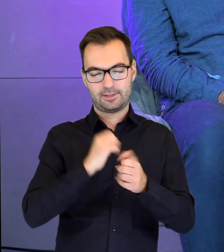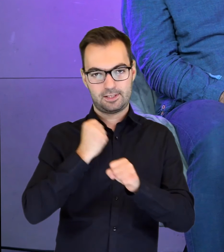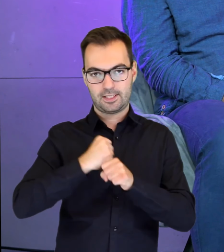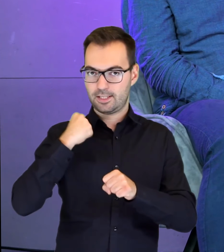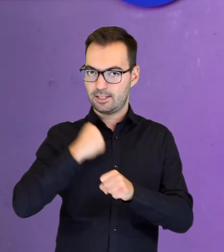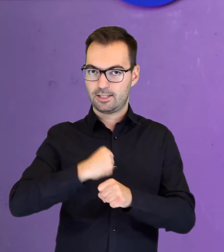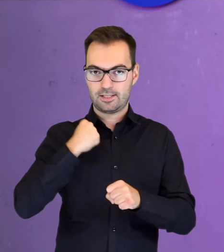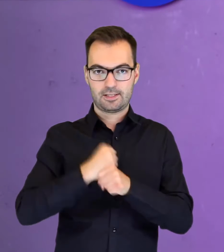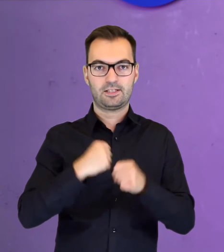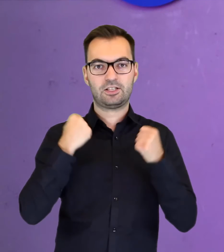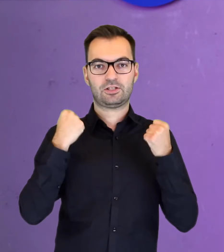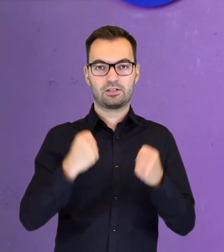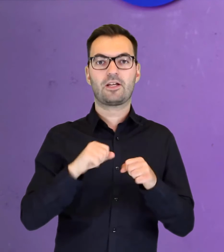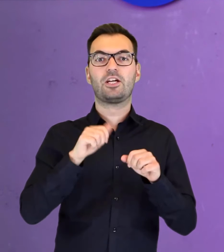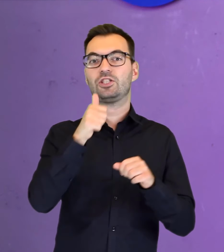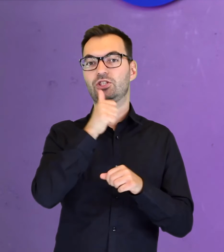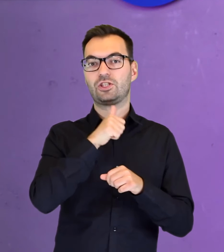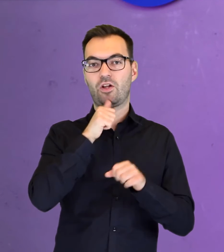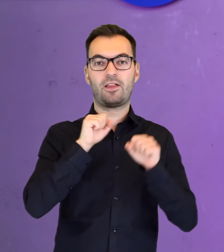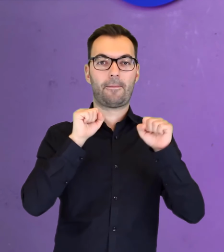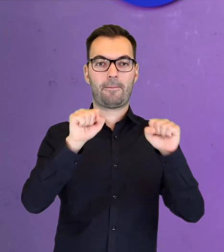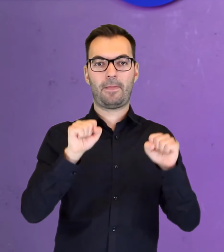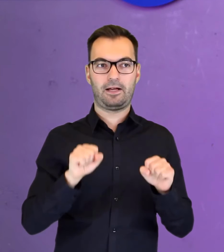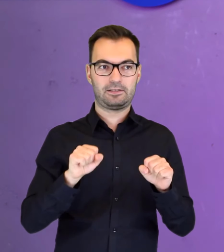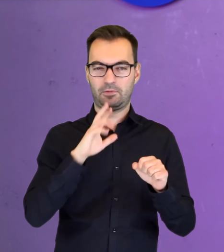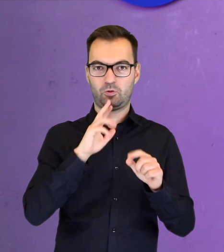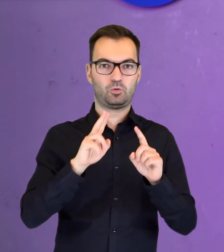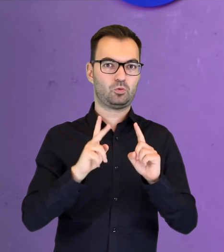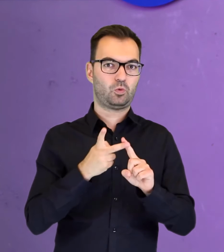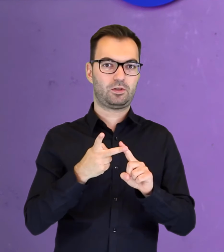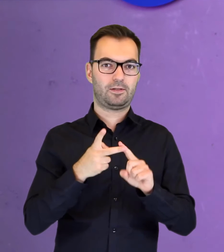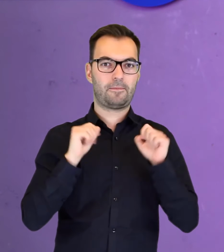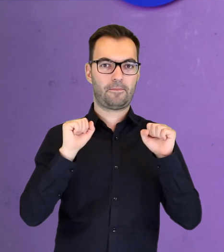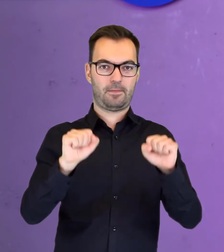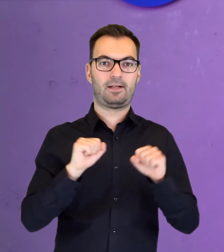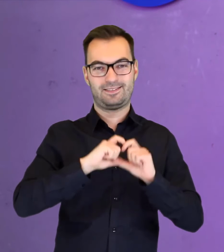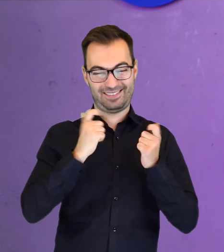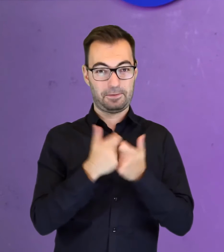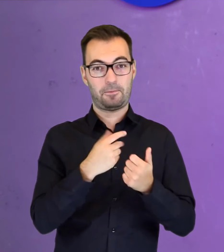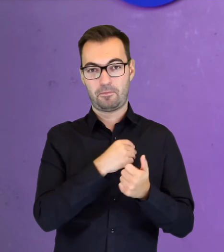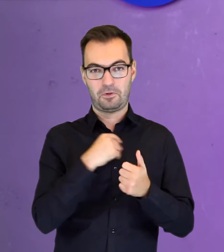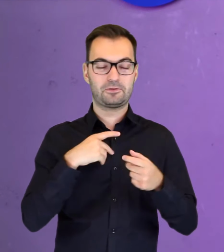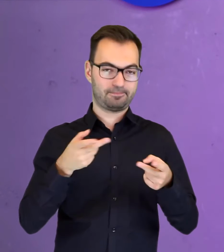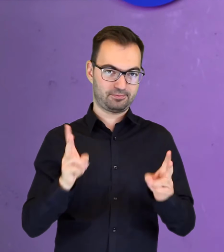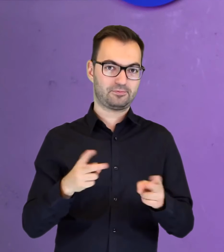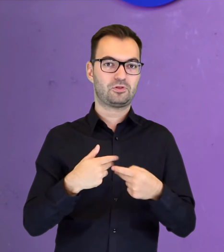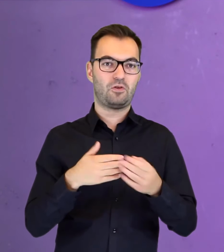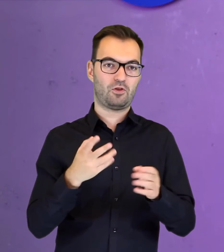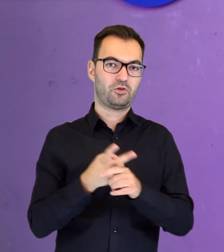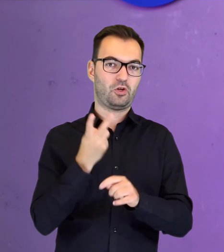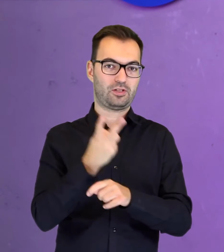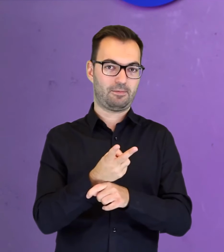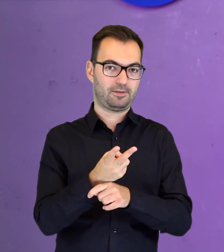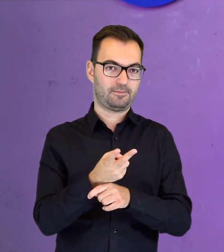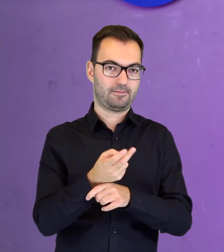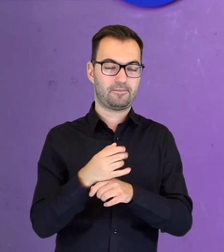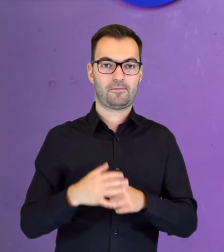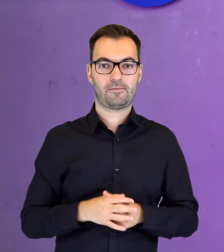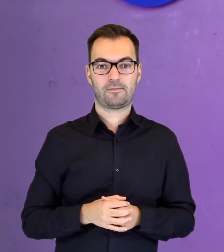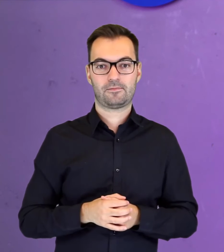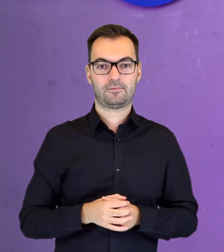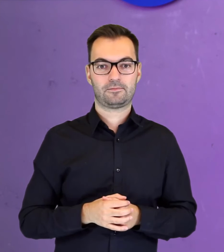rzeczywiście po kilku miesiącach wytężonej pracy zielone bank był jednym z dróg był drugim bankiem